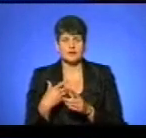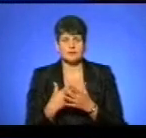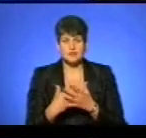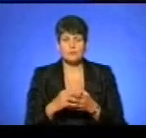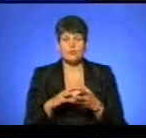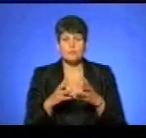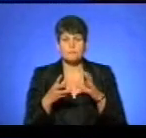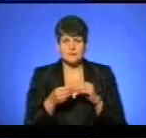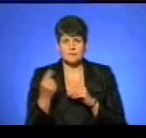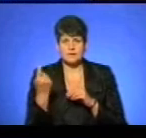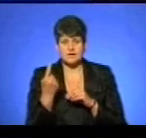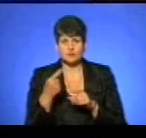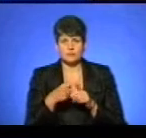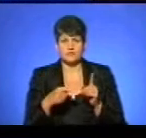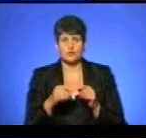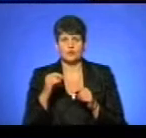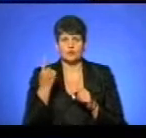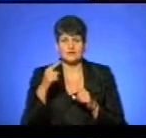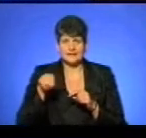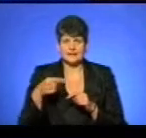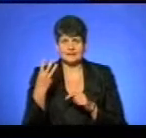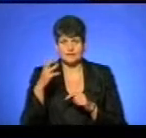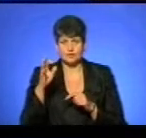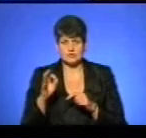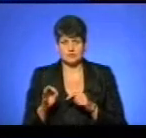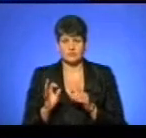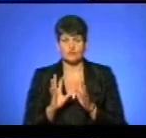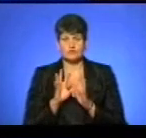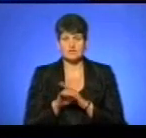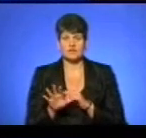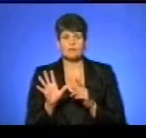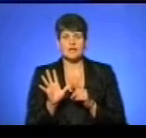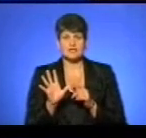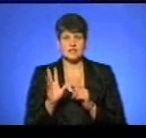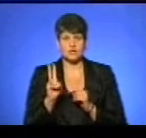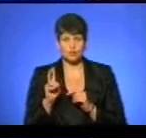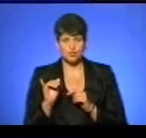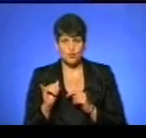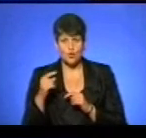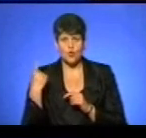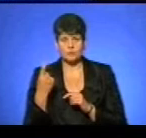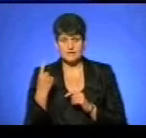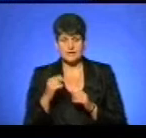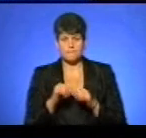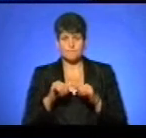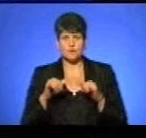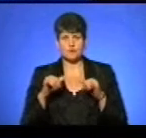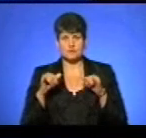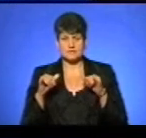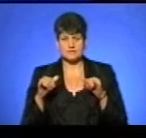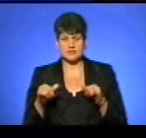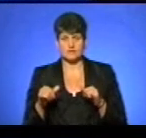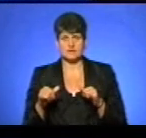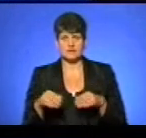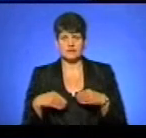першого півріччя 1,3% плюсу. Це Тернопільщина війшла, будемо казати, в п'ятірку областей по приросту, які